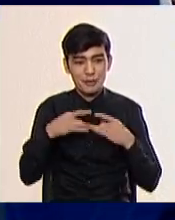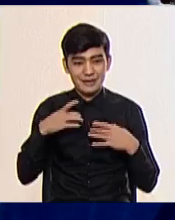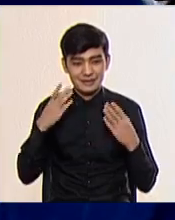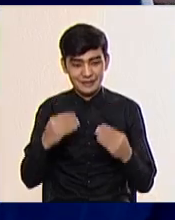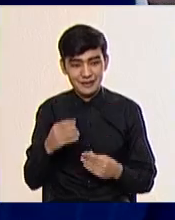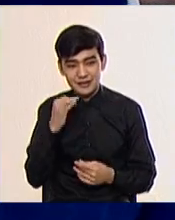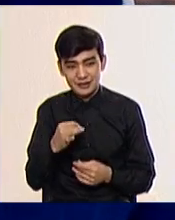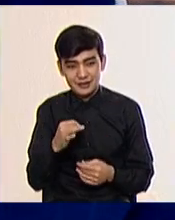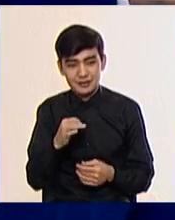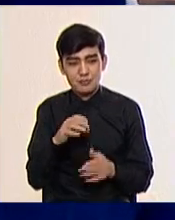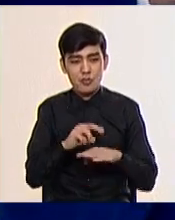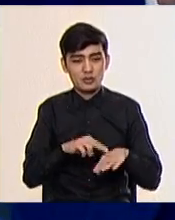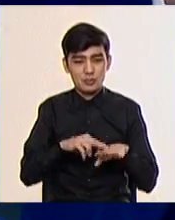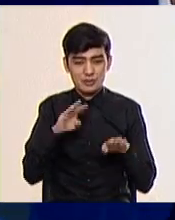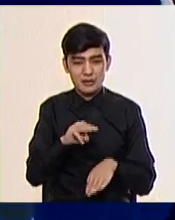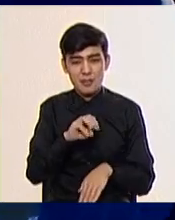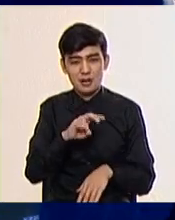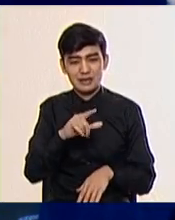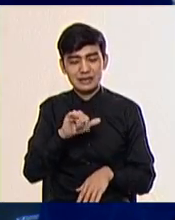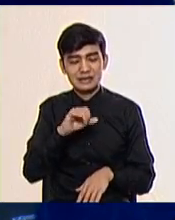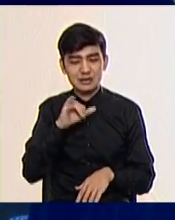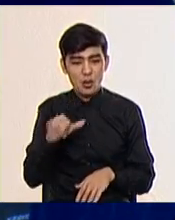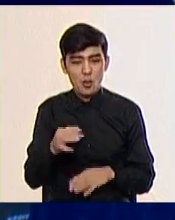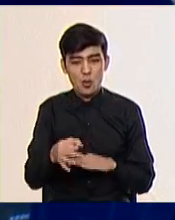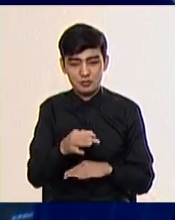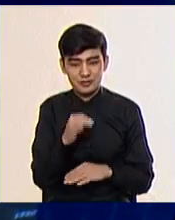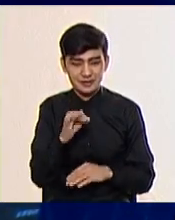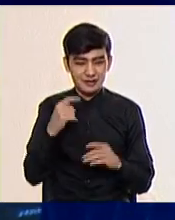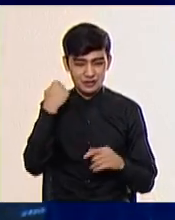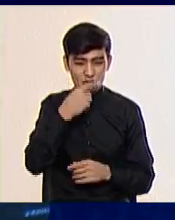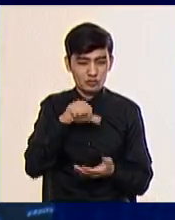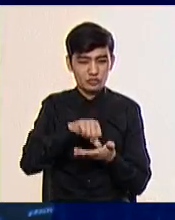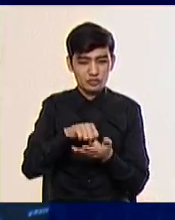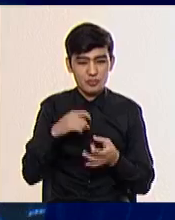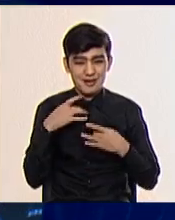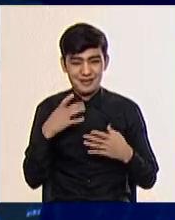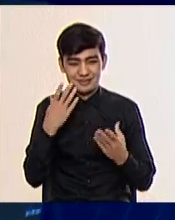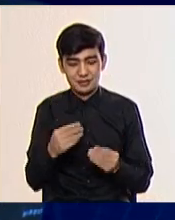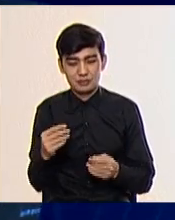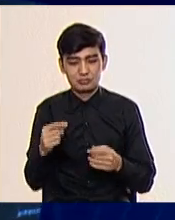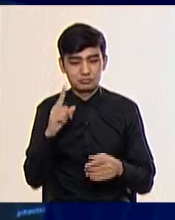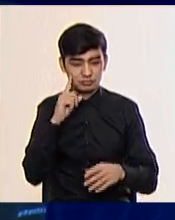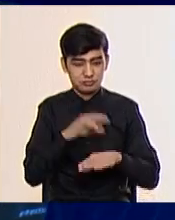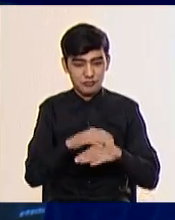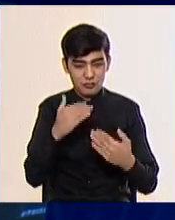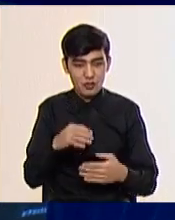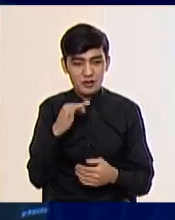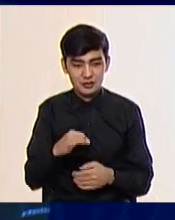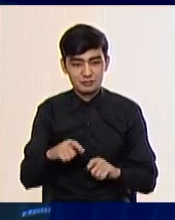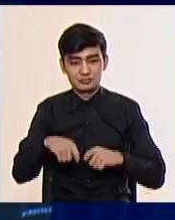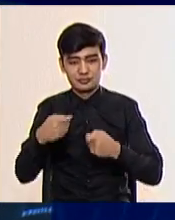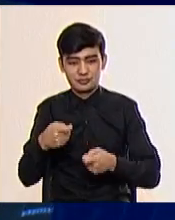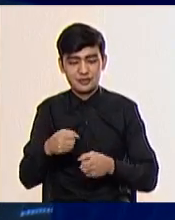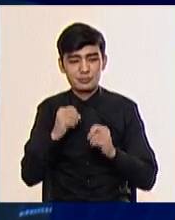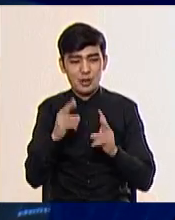мероприятие. В департаменте полиции Мангыстауской области сообщили, что личности участников праздника уже установили и материалы переданы